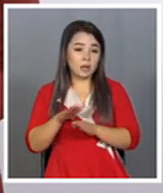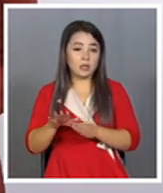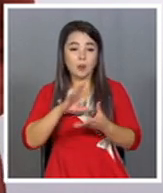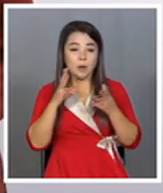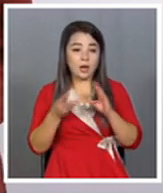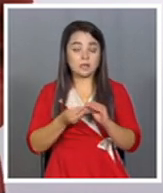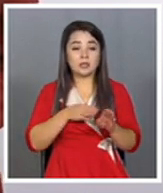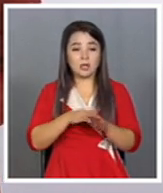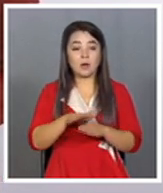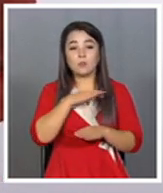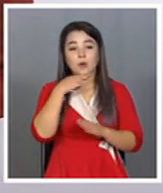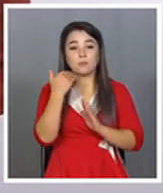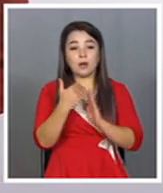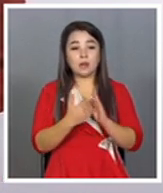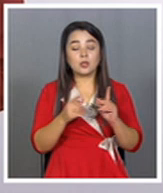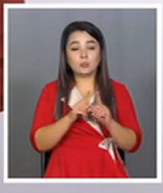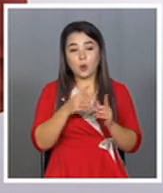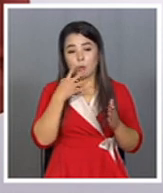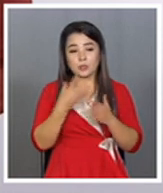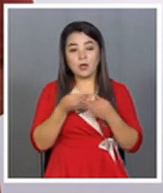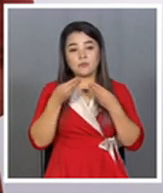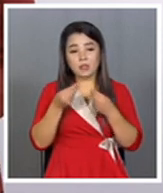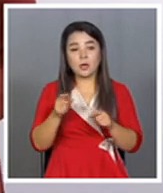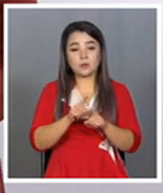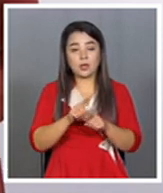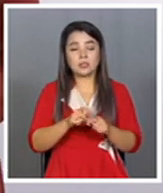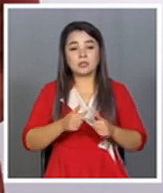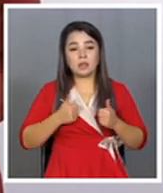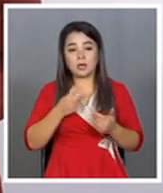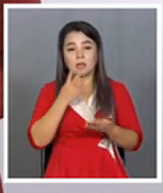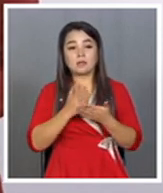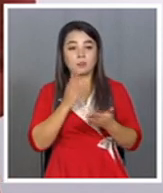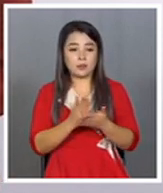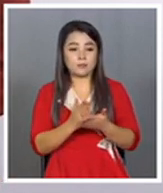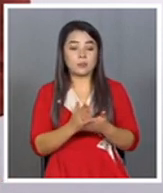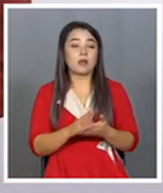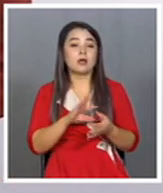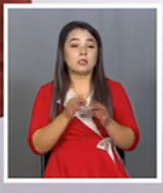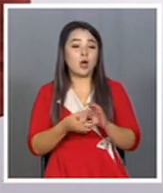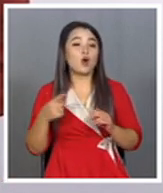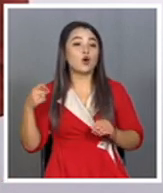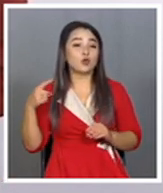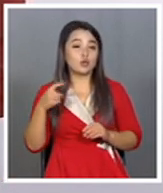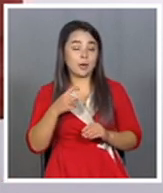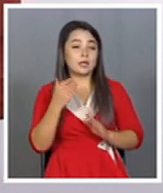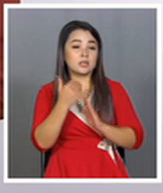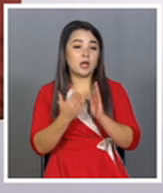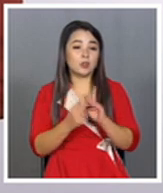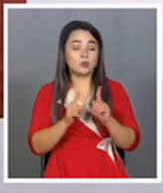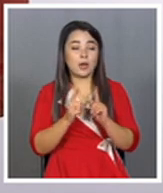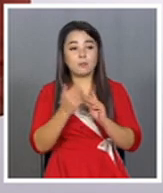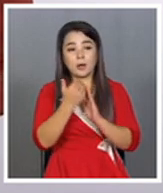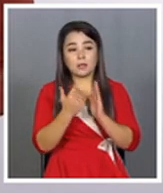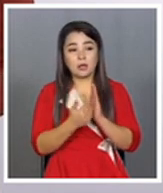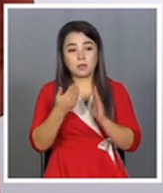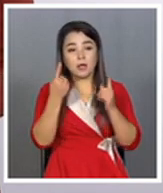барынша көп бағдарламаларға өзінің әсерін тигізуге тырысады. Ал құрттар жүйелік